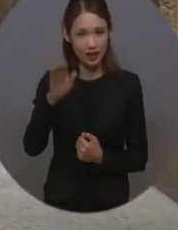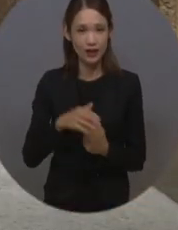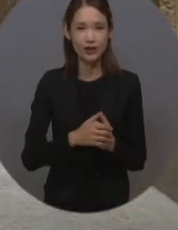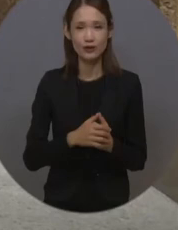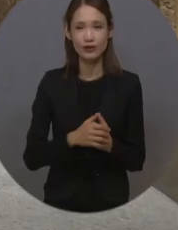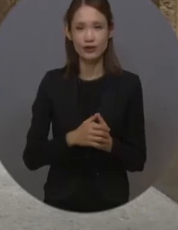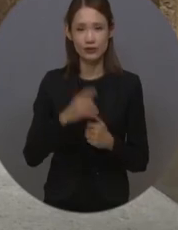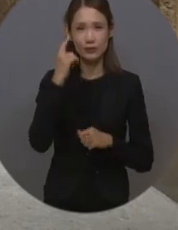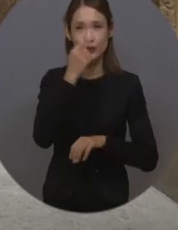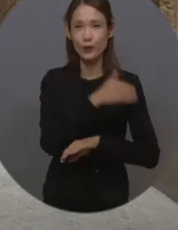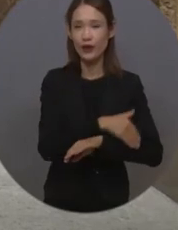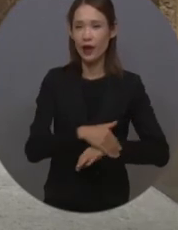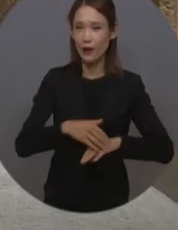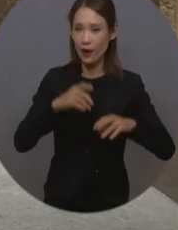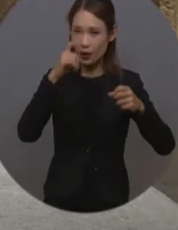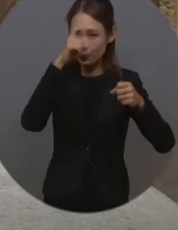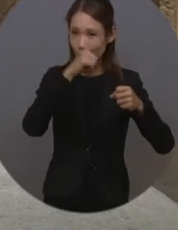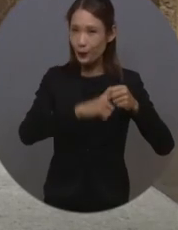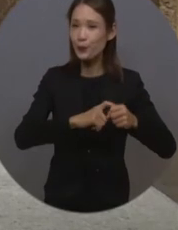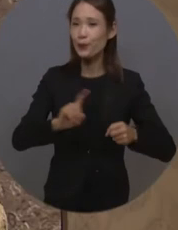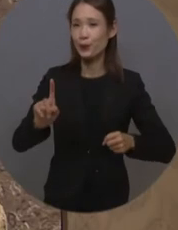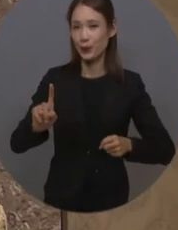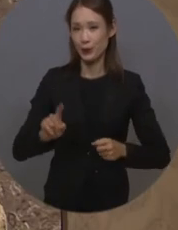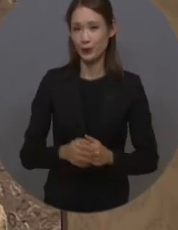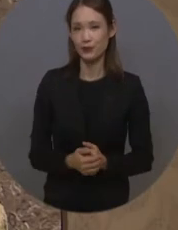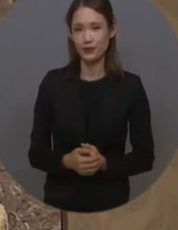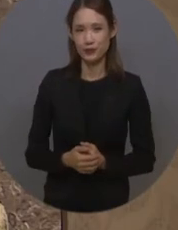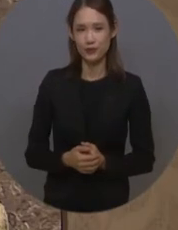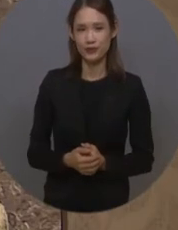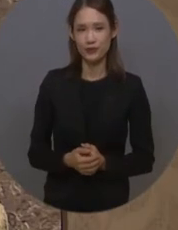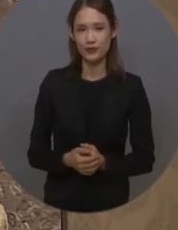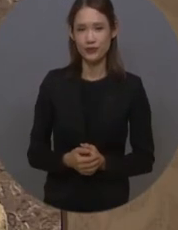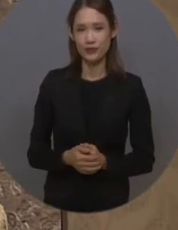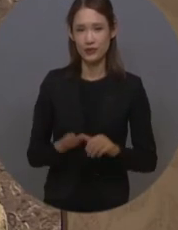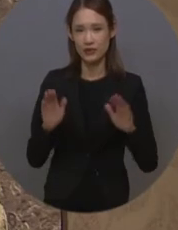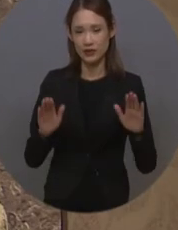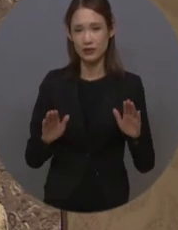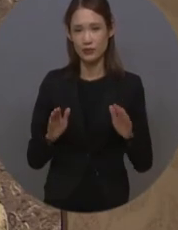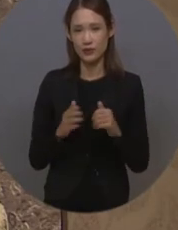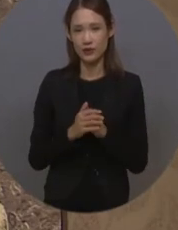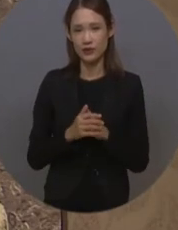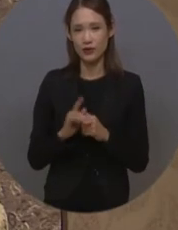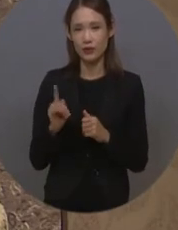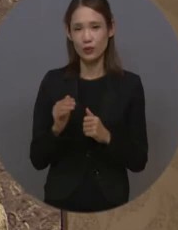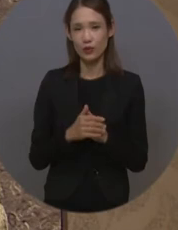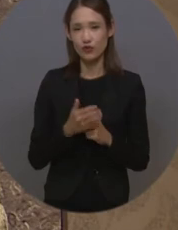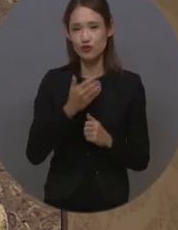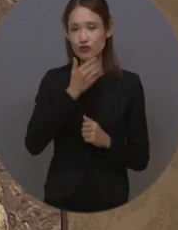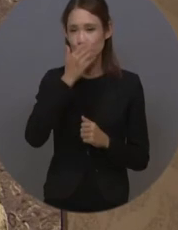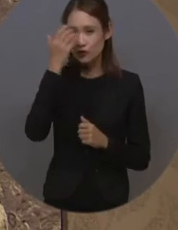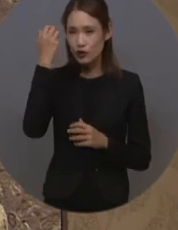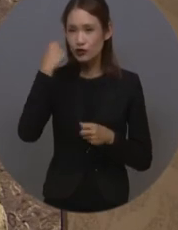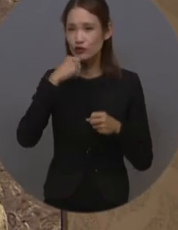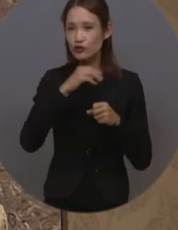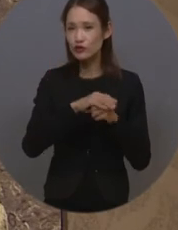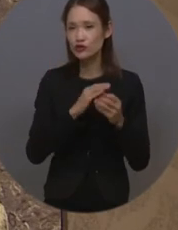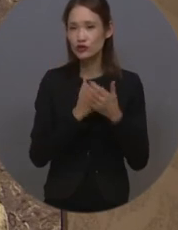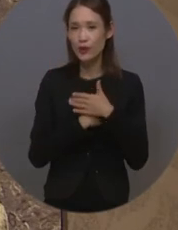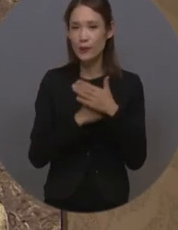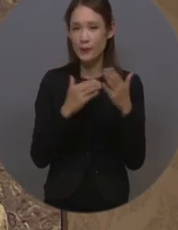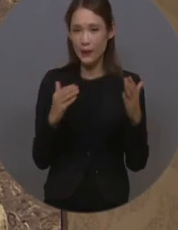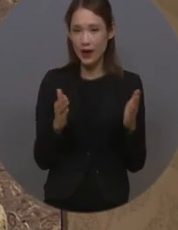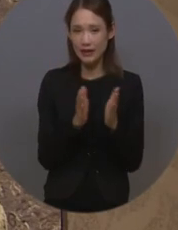어떤 계획과 목표가 좀 있으신지요? 저희가 이제 이번에 책을 내면서 꿈꾸는 구두빵이라는 책을